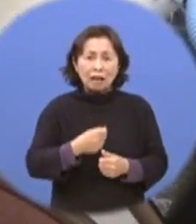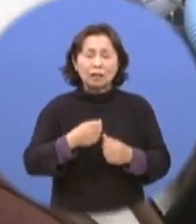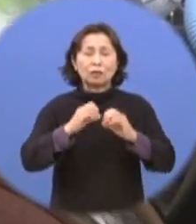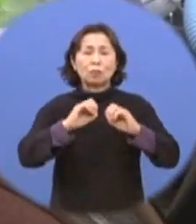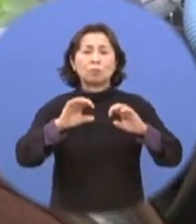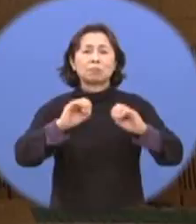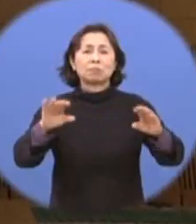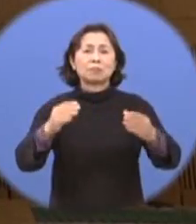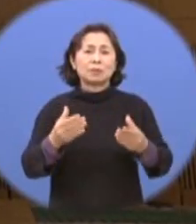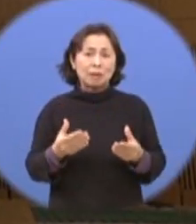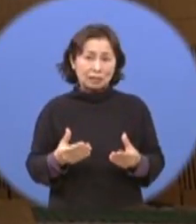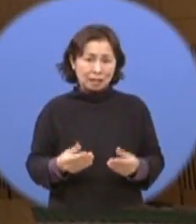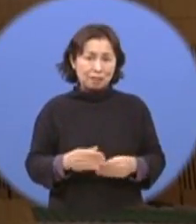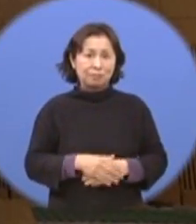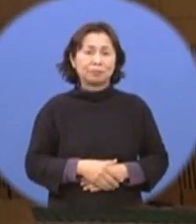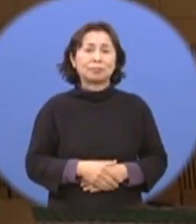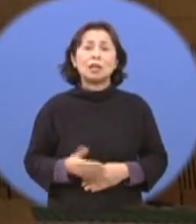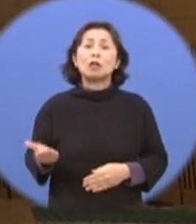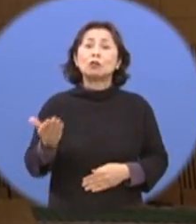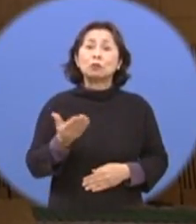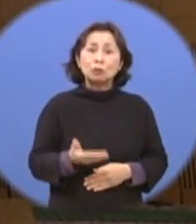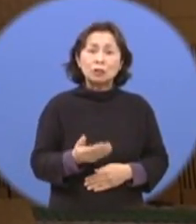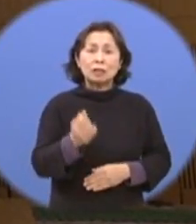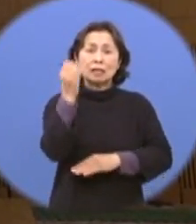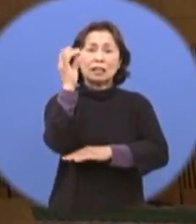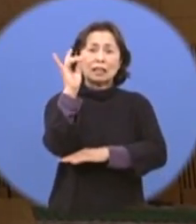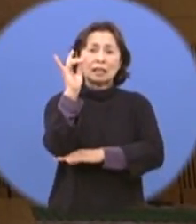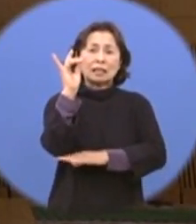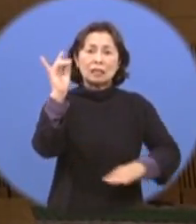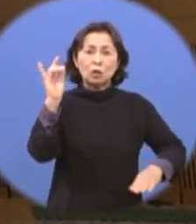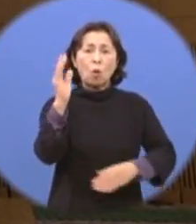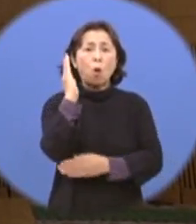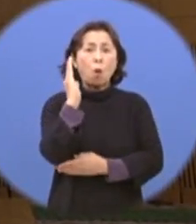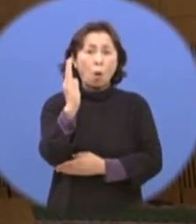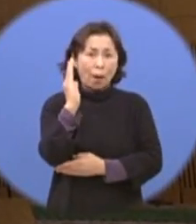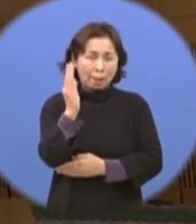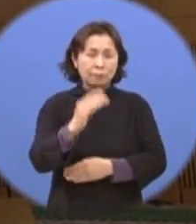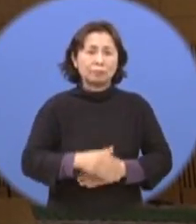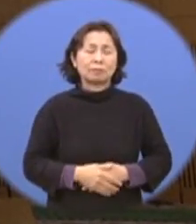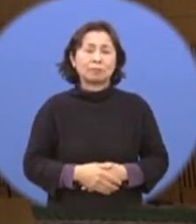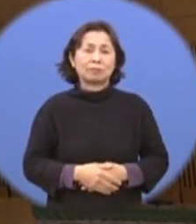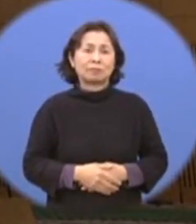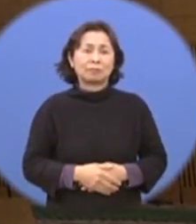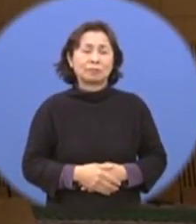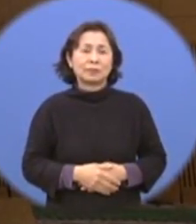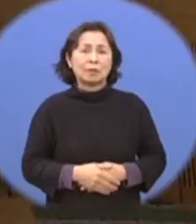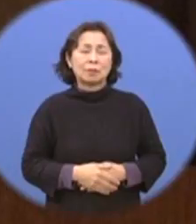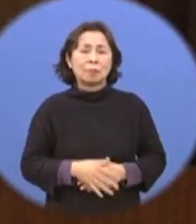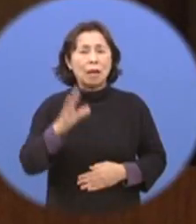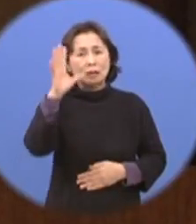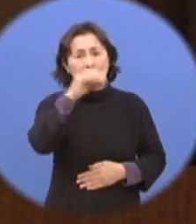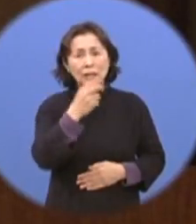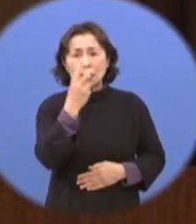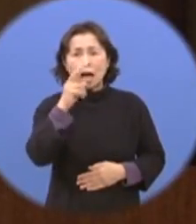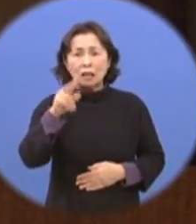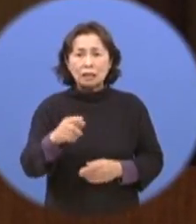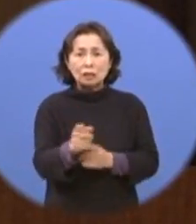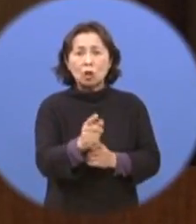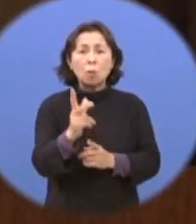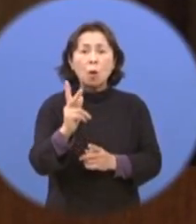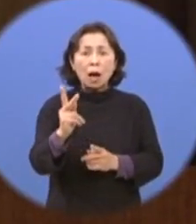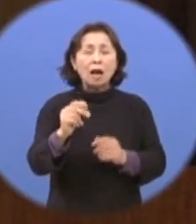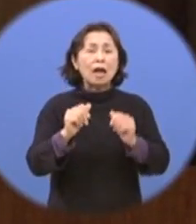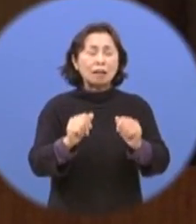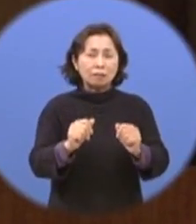た続いて基調講演が行われましたまず危機管理消防課が実施して